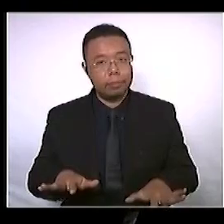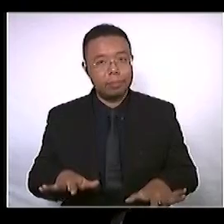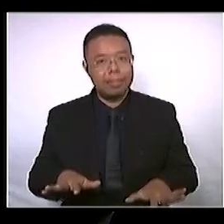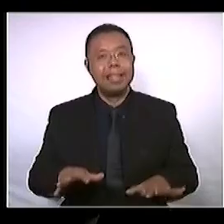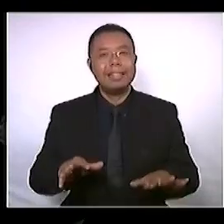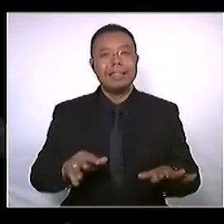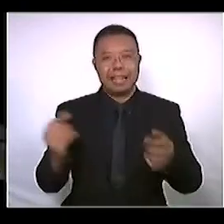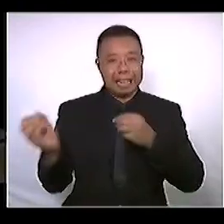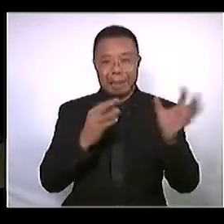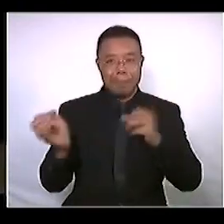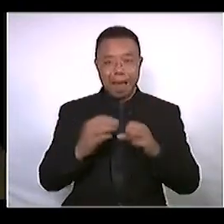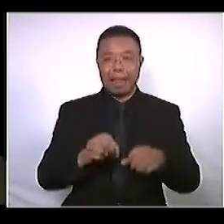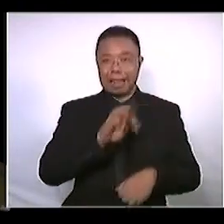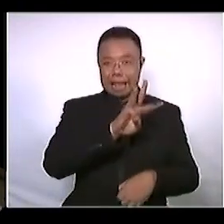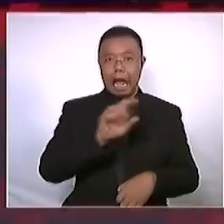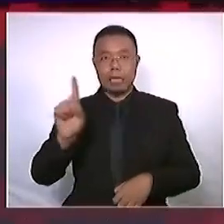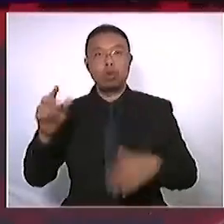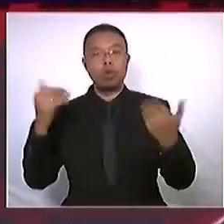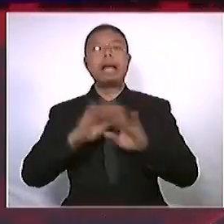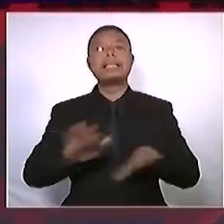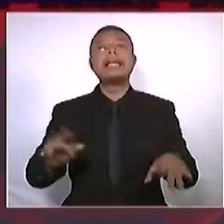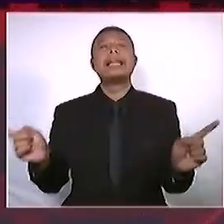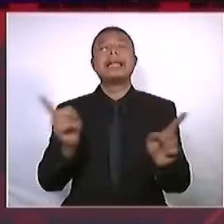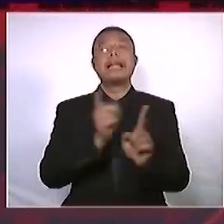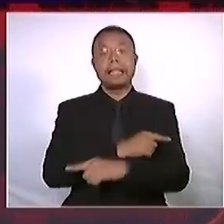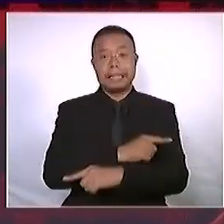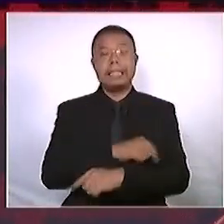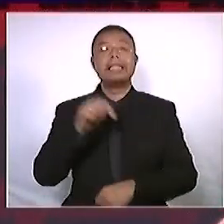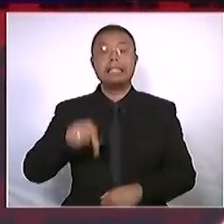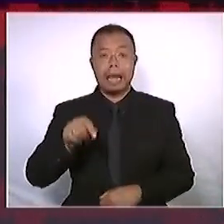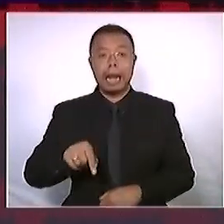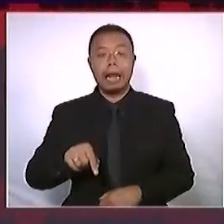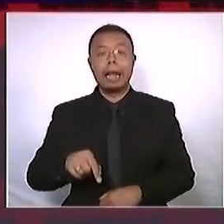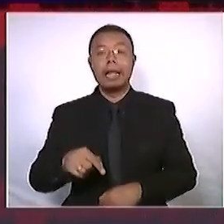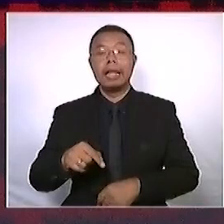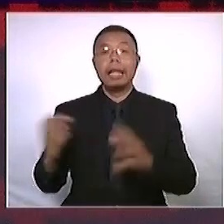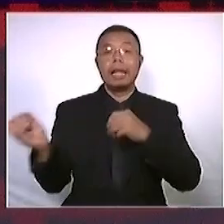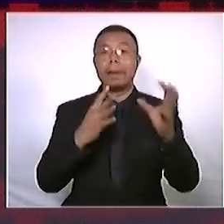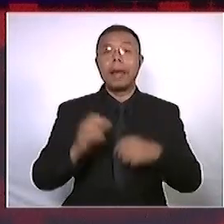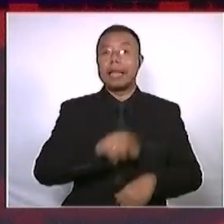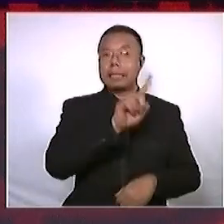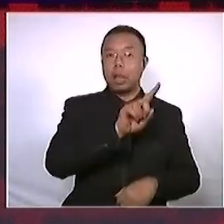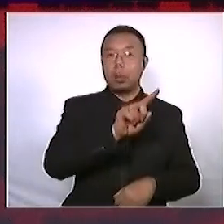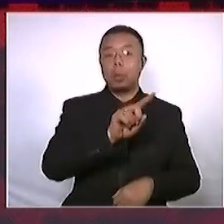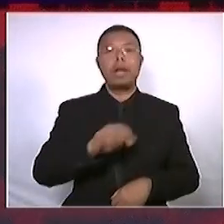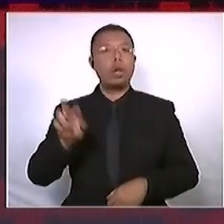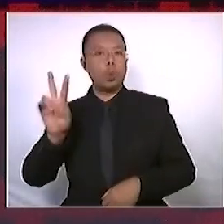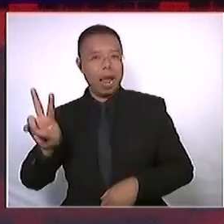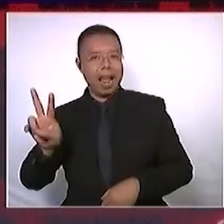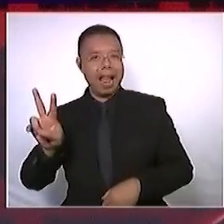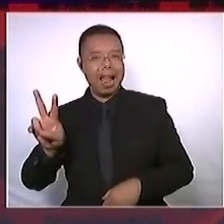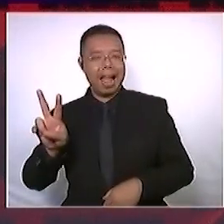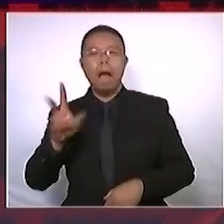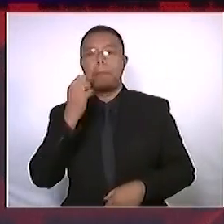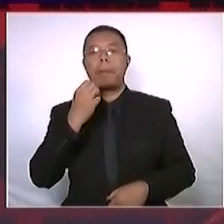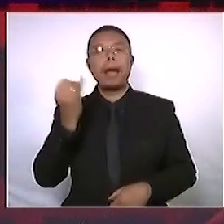interaksi antara dan S sudah selesai sekarang giliran interaksi antara s dan du pak